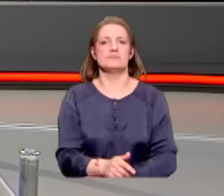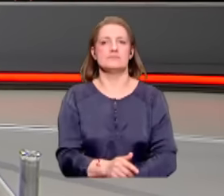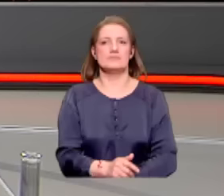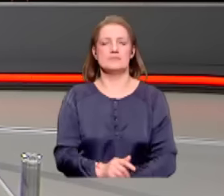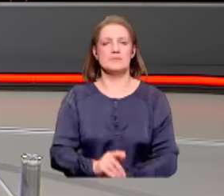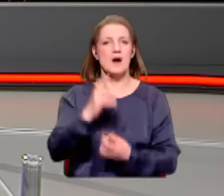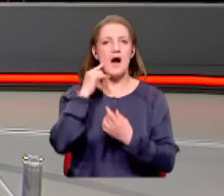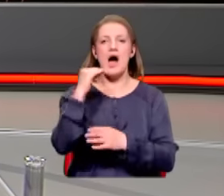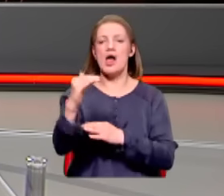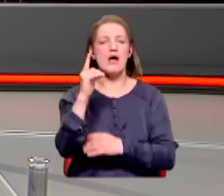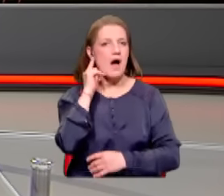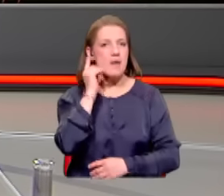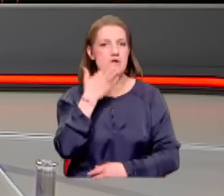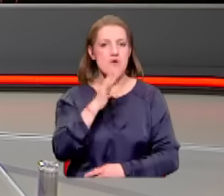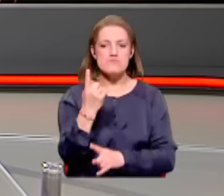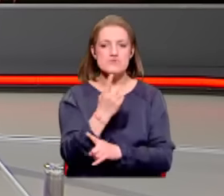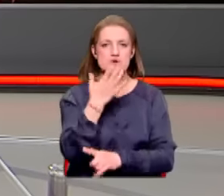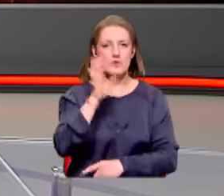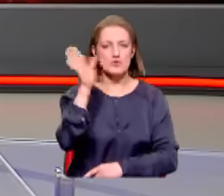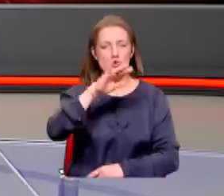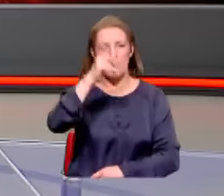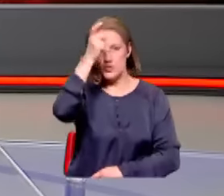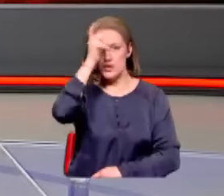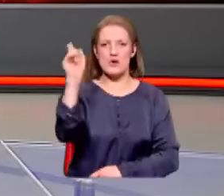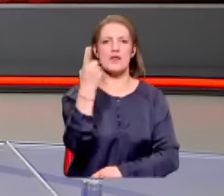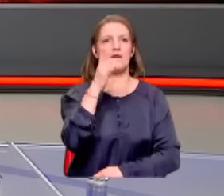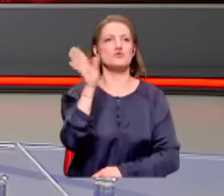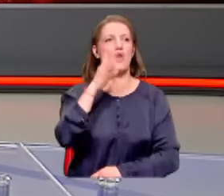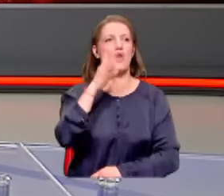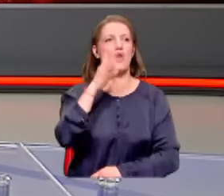Seçmenin haberi yok, bir şey yok. Sonra ülke yönetiyorlar, sonra bakanlık yapıyorlar.